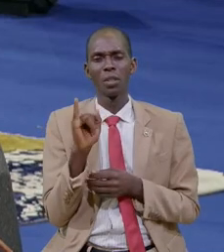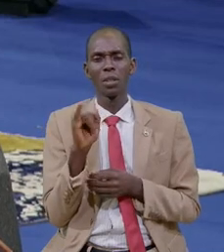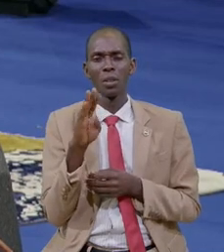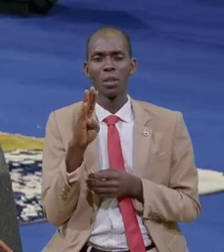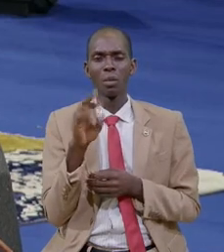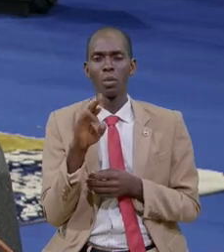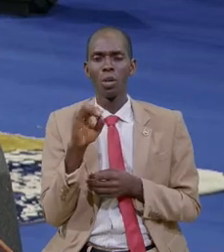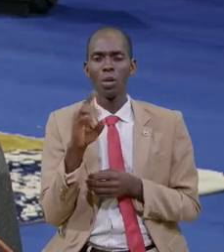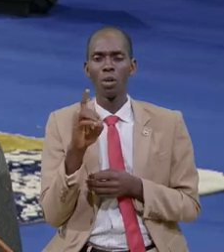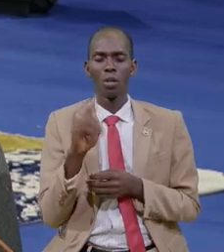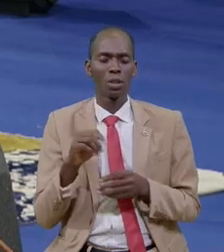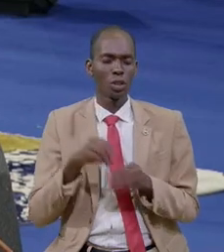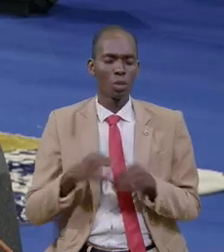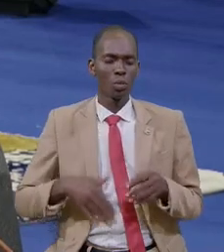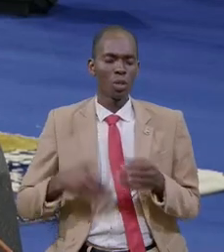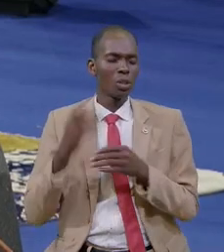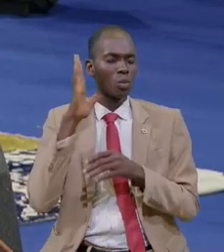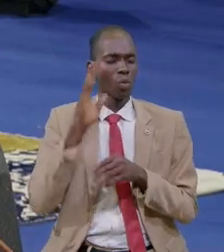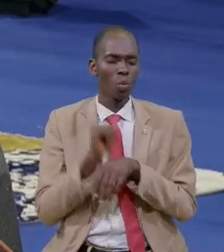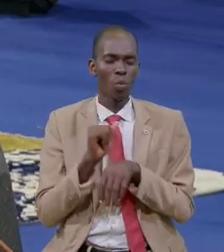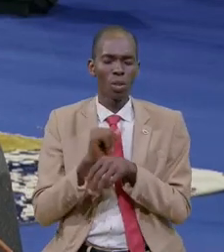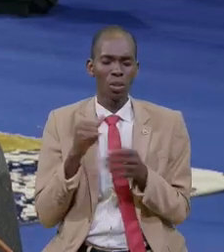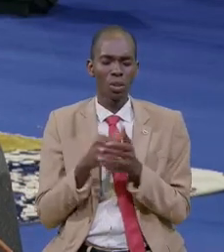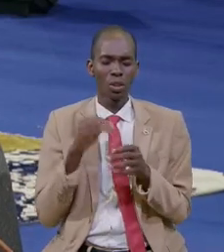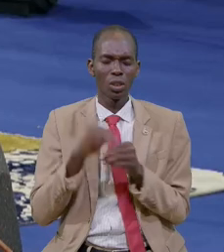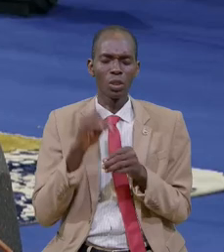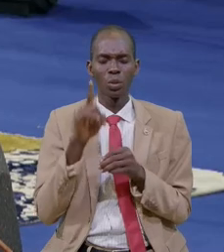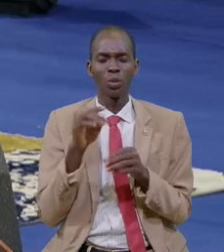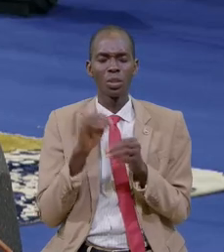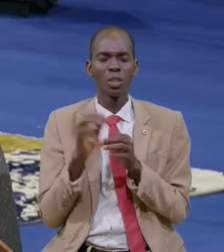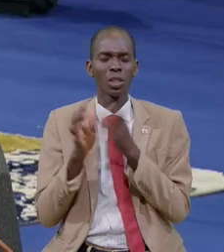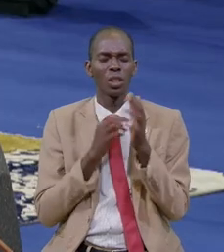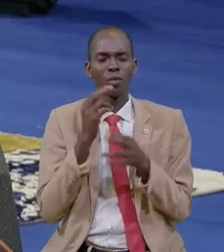en toi. La puissance